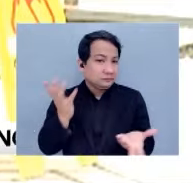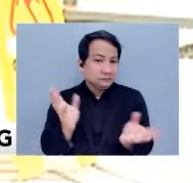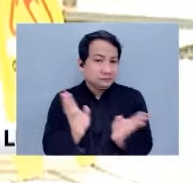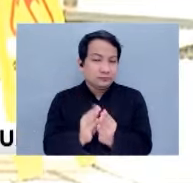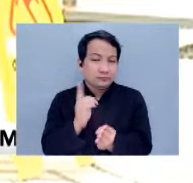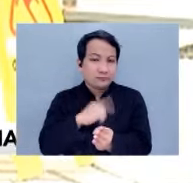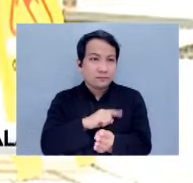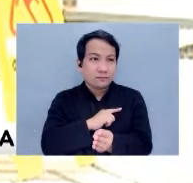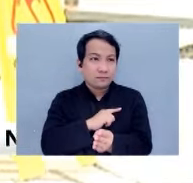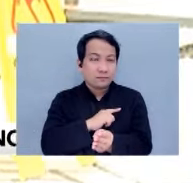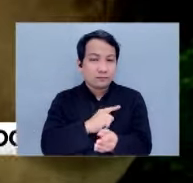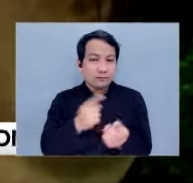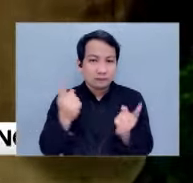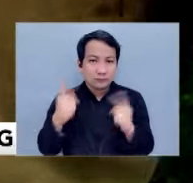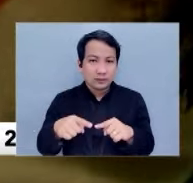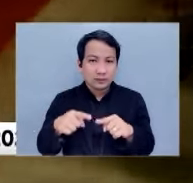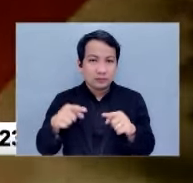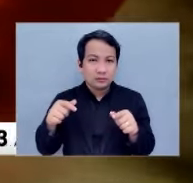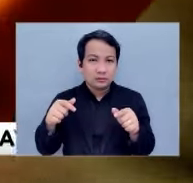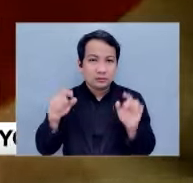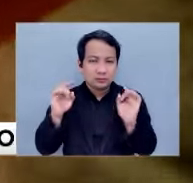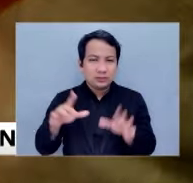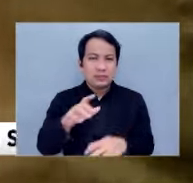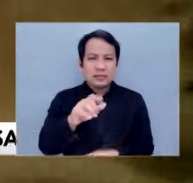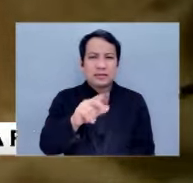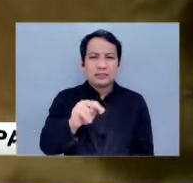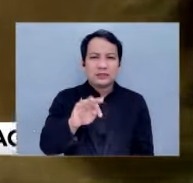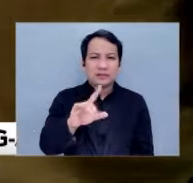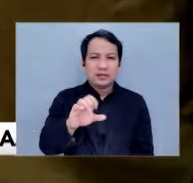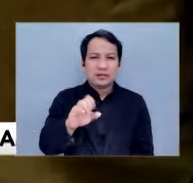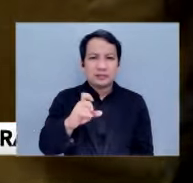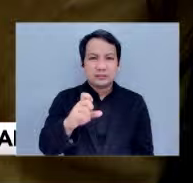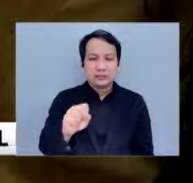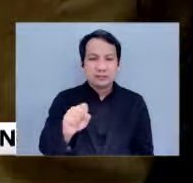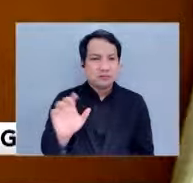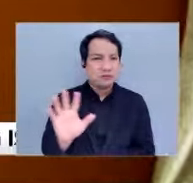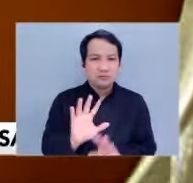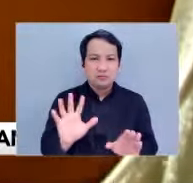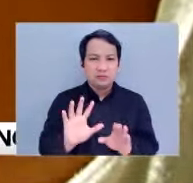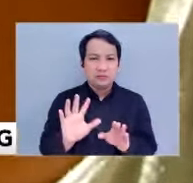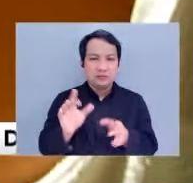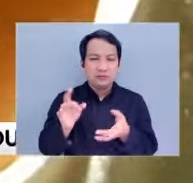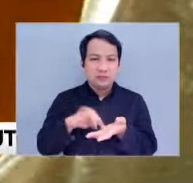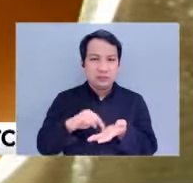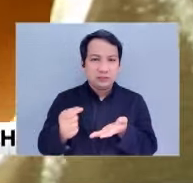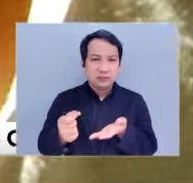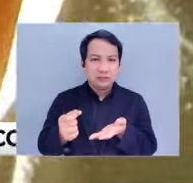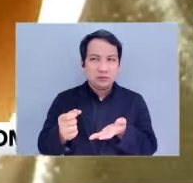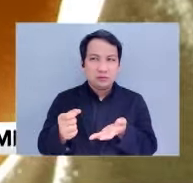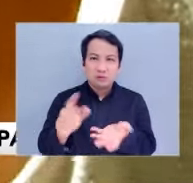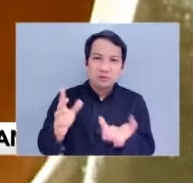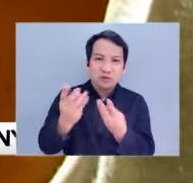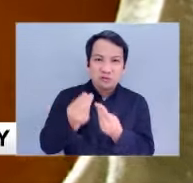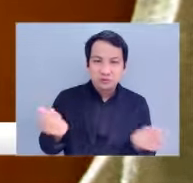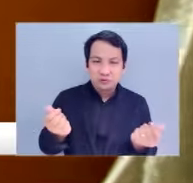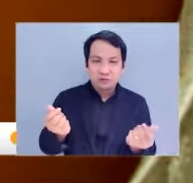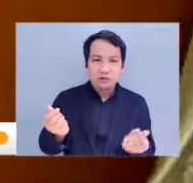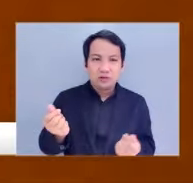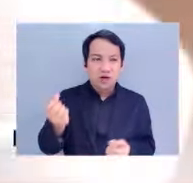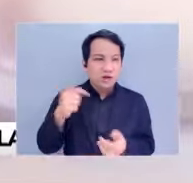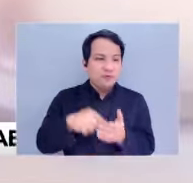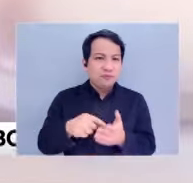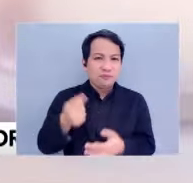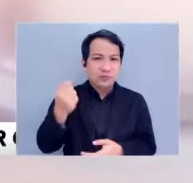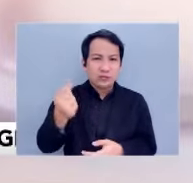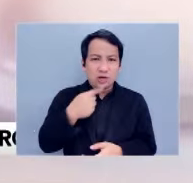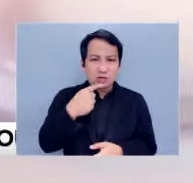sa delikadong anaphylaxis. Karamihan po sa mga allergies ay walang lunas pero mayroong mga treatment options at maraming anti-allergy medications